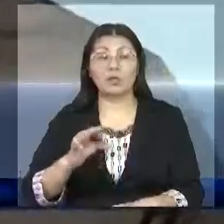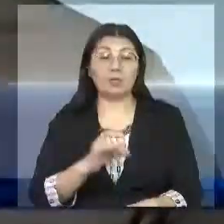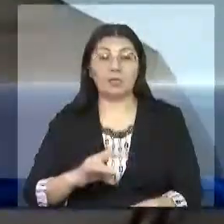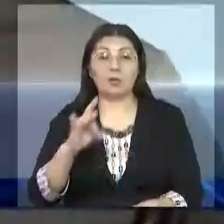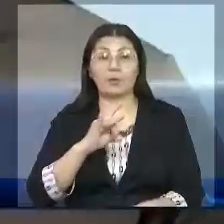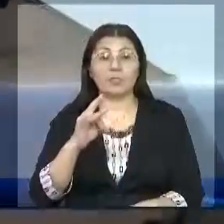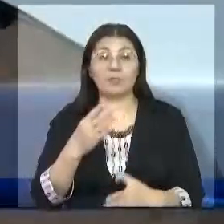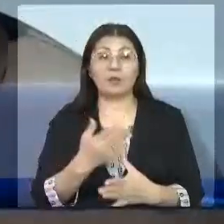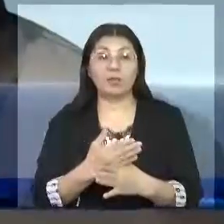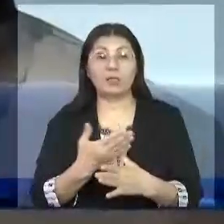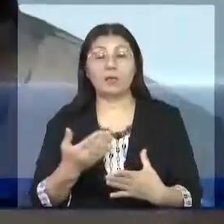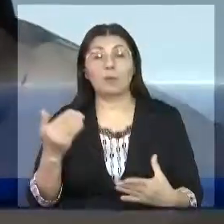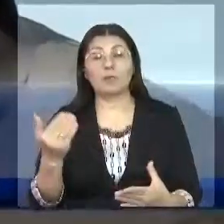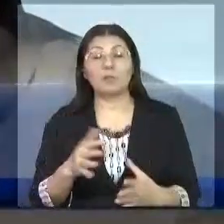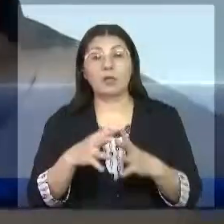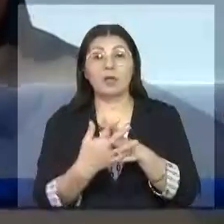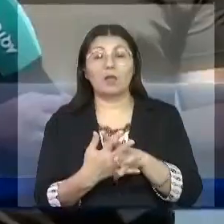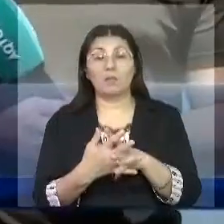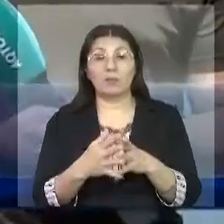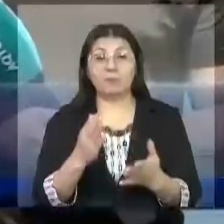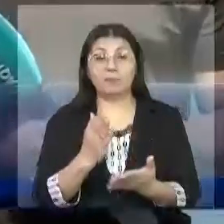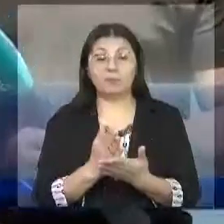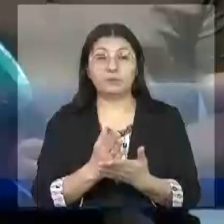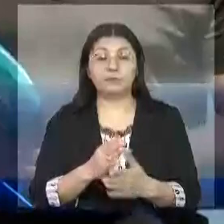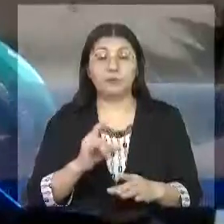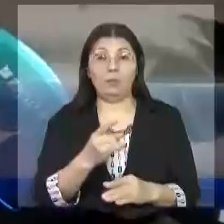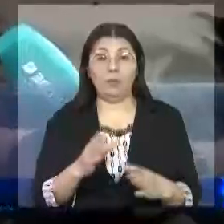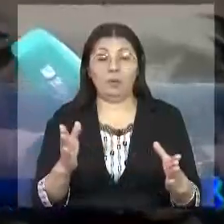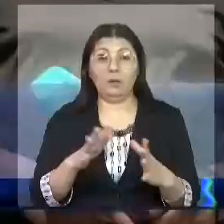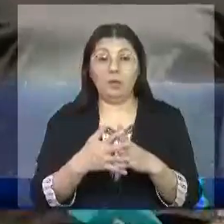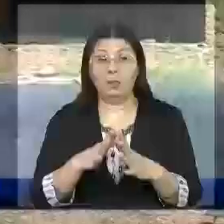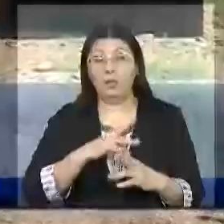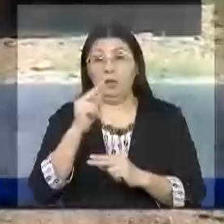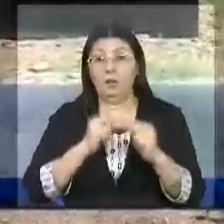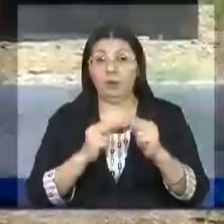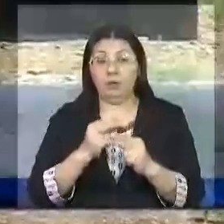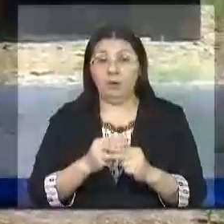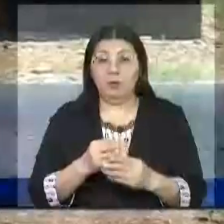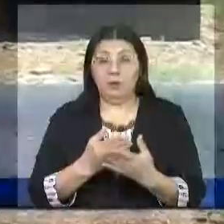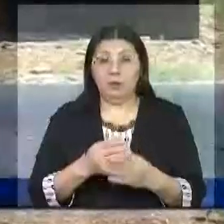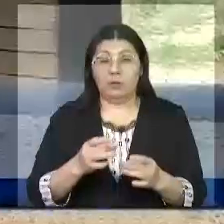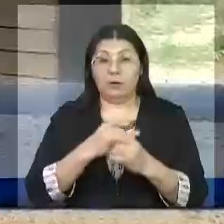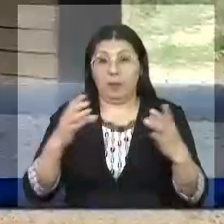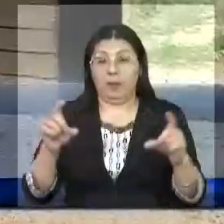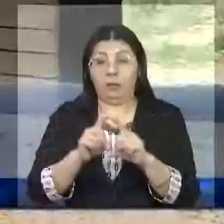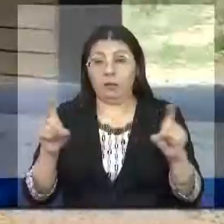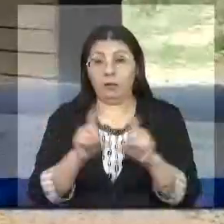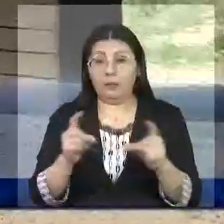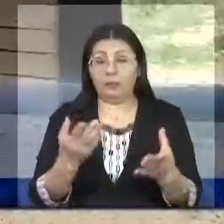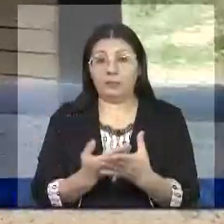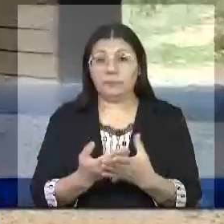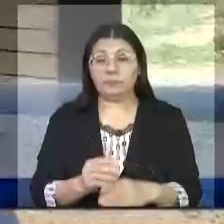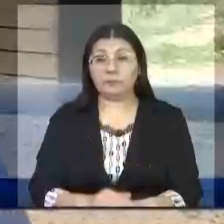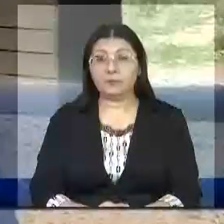поддержке предпринимателя в районе, сельском округе и даже в маленьких поселках были построены объекты культуры.